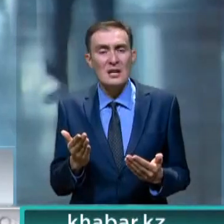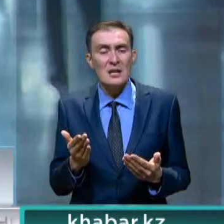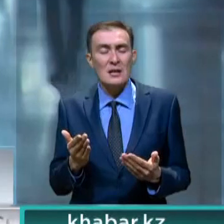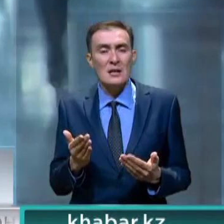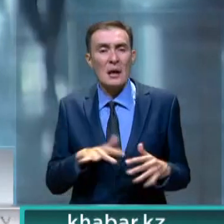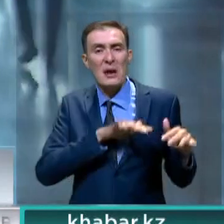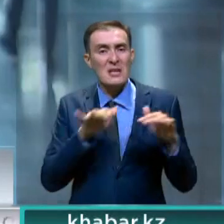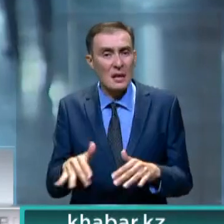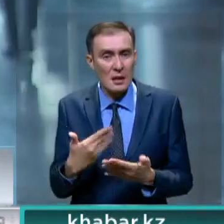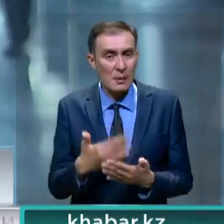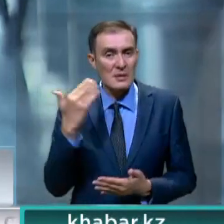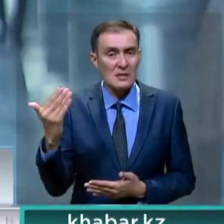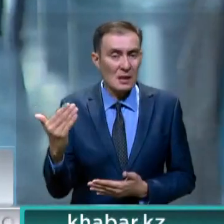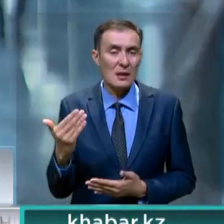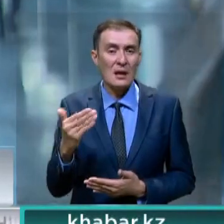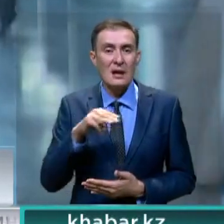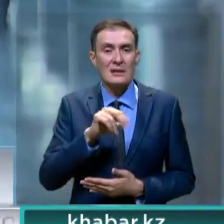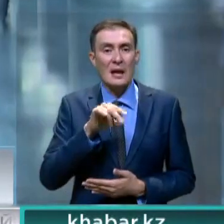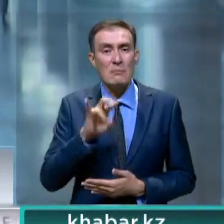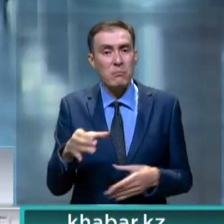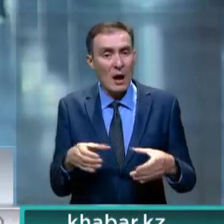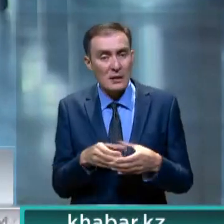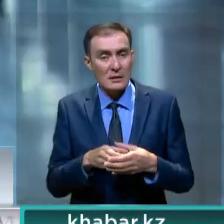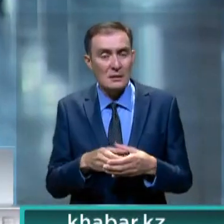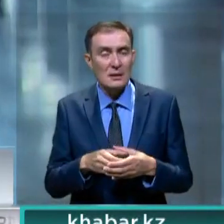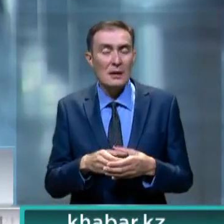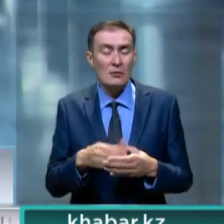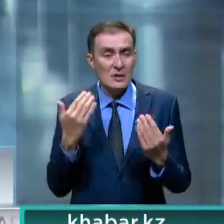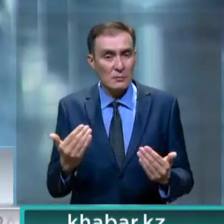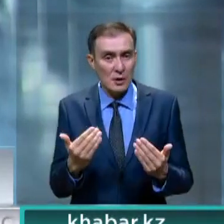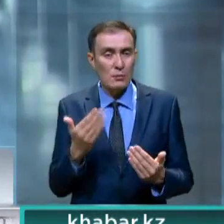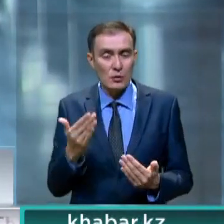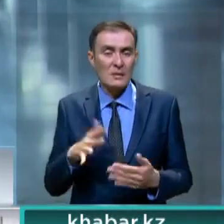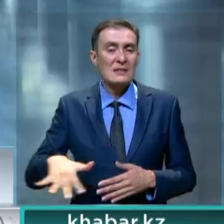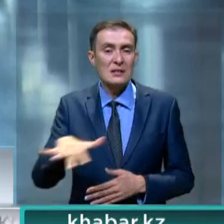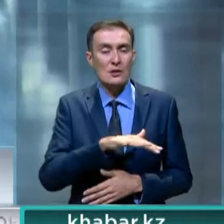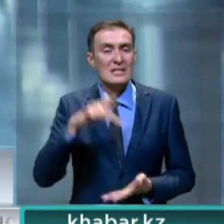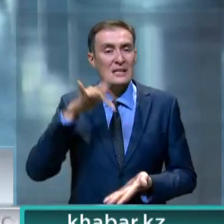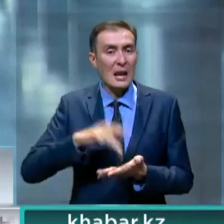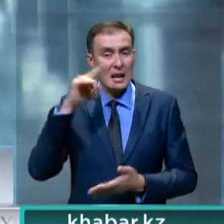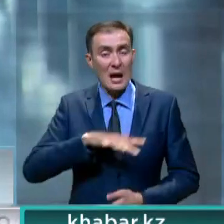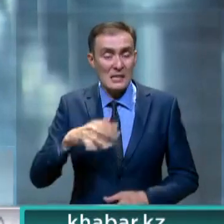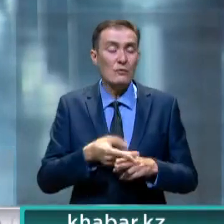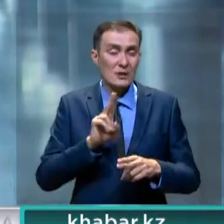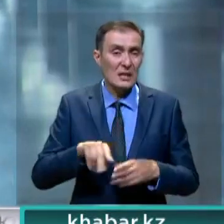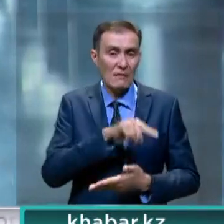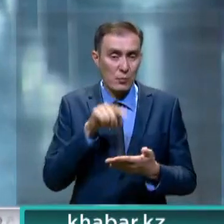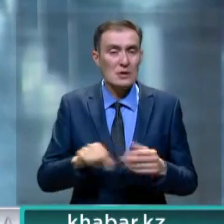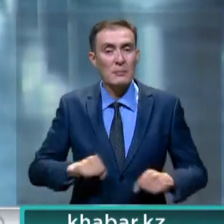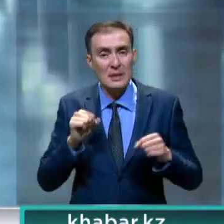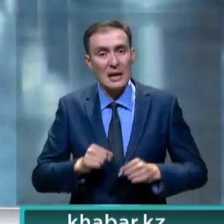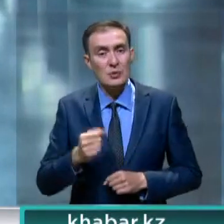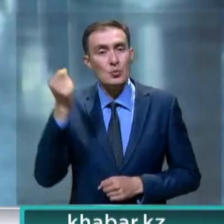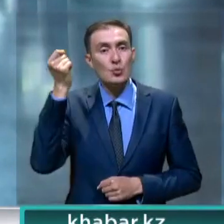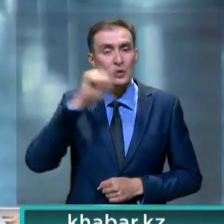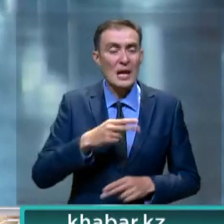прорыва со стороны Талибана, со стороны Афганистана, теперь уже на территорию Центральной Азии? Вот это вот мы и пытались понять,